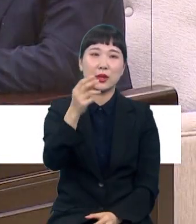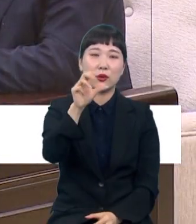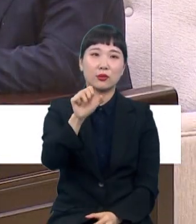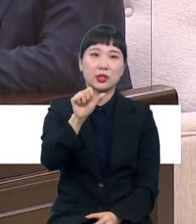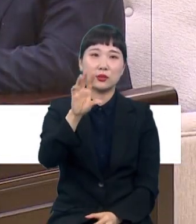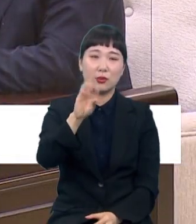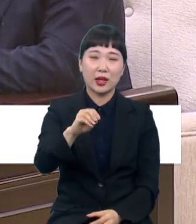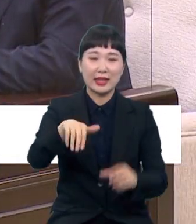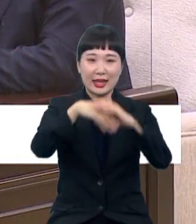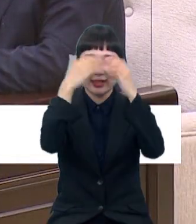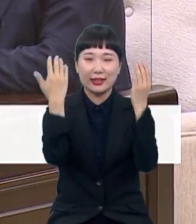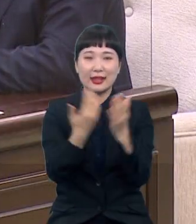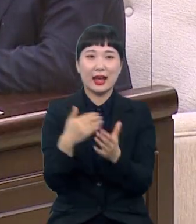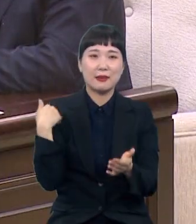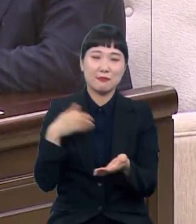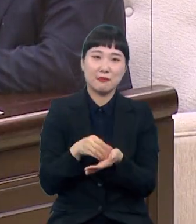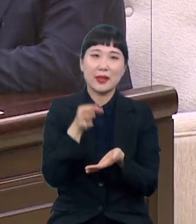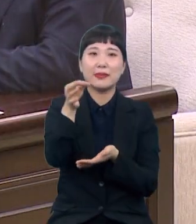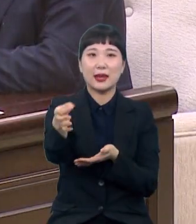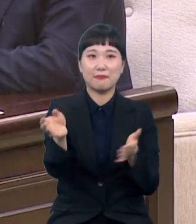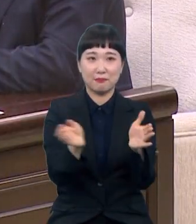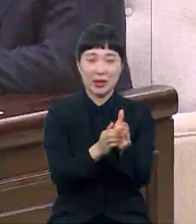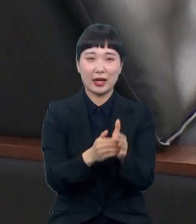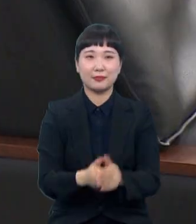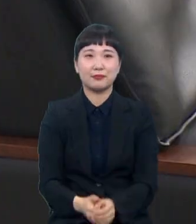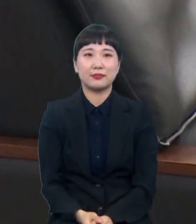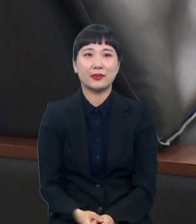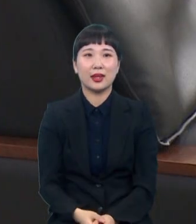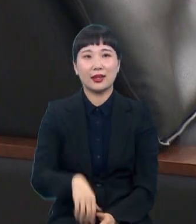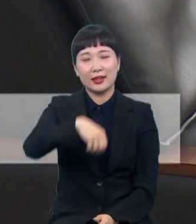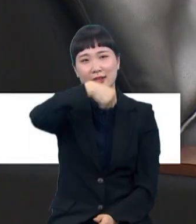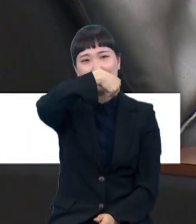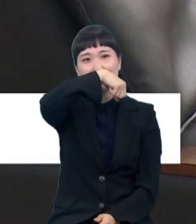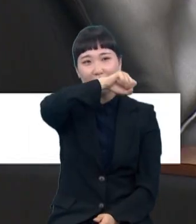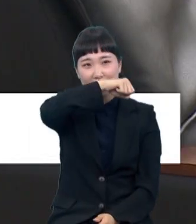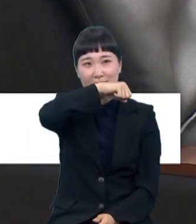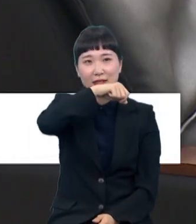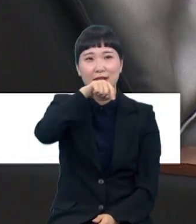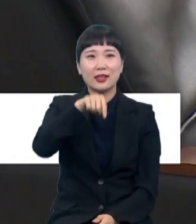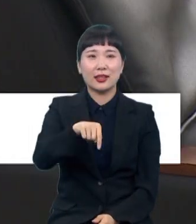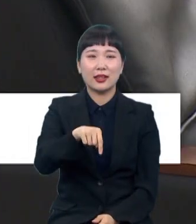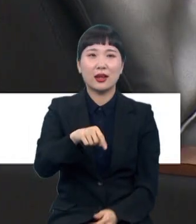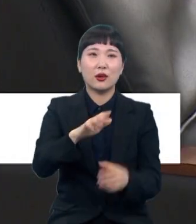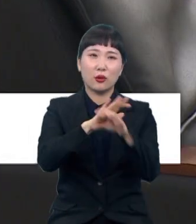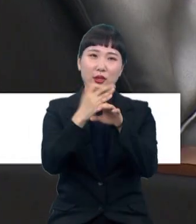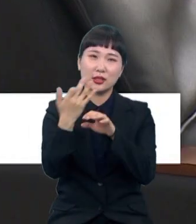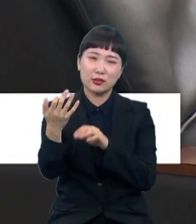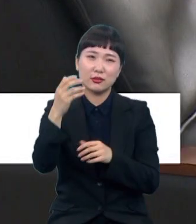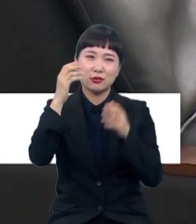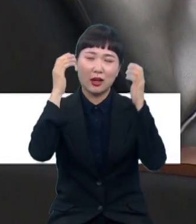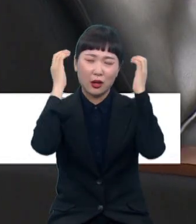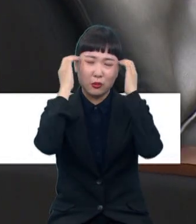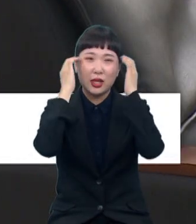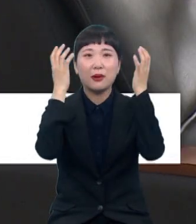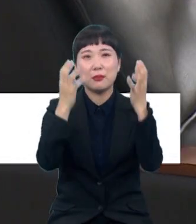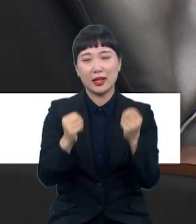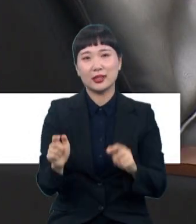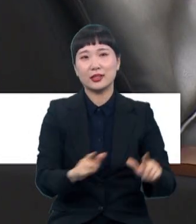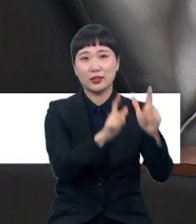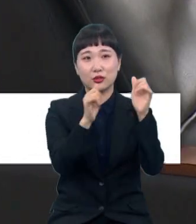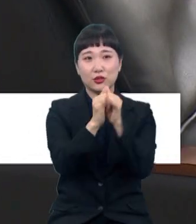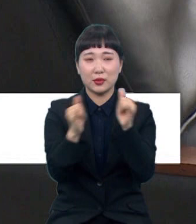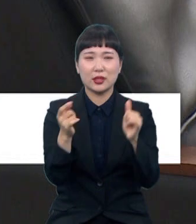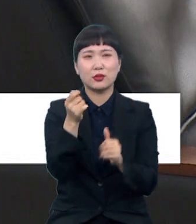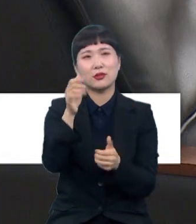원을 전액 반납한 바 있습니다. 이 예산이 코로나19에서 고생하시는 주민연원들에게 조금이라도 도움이 되었으면